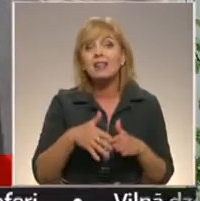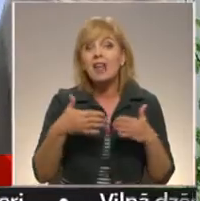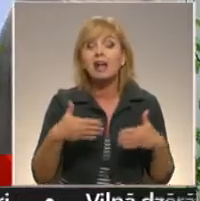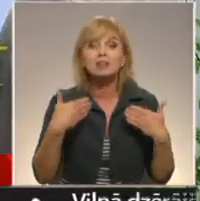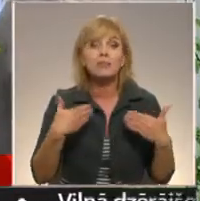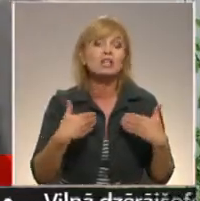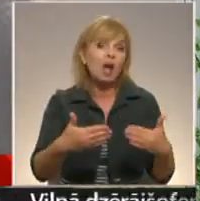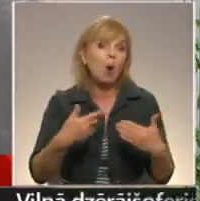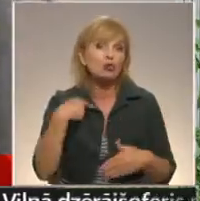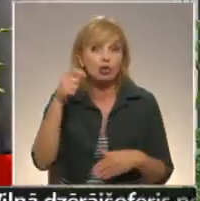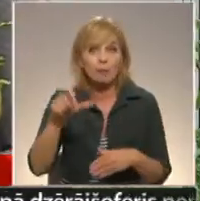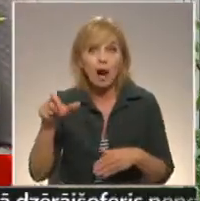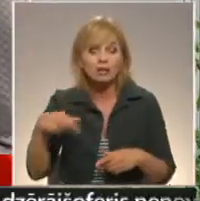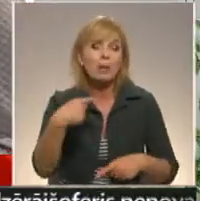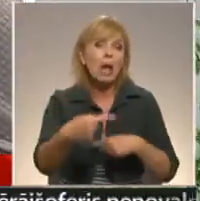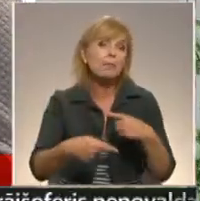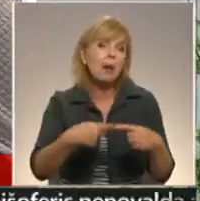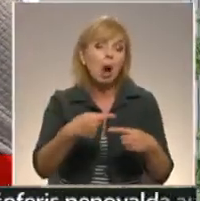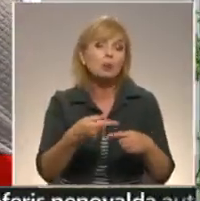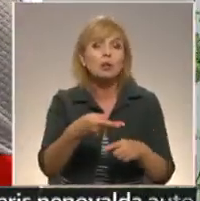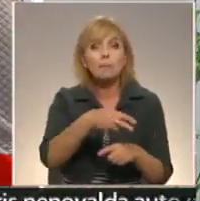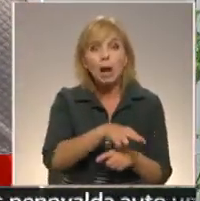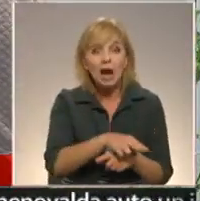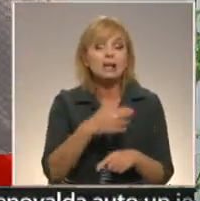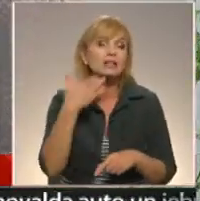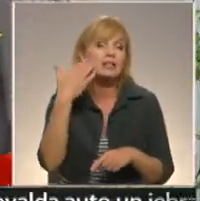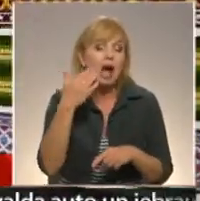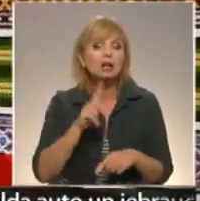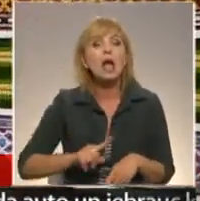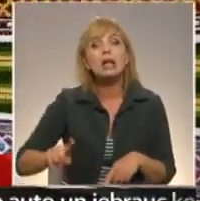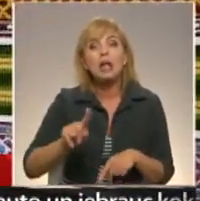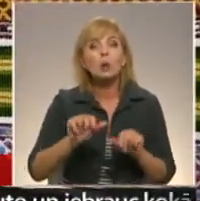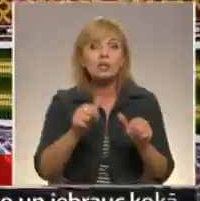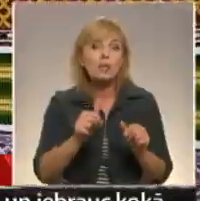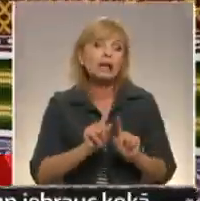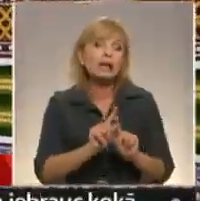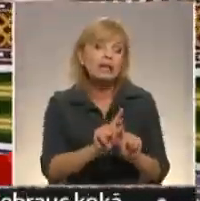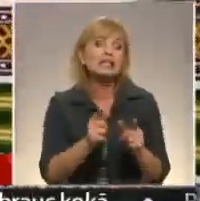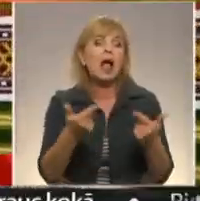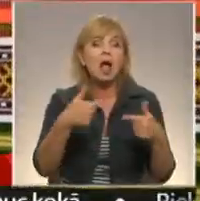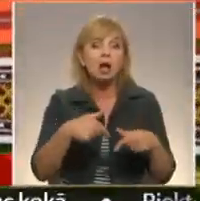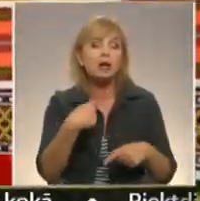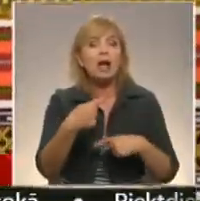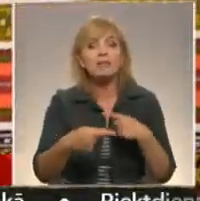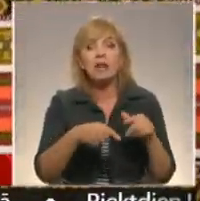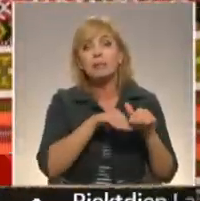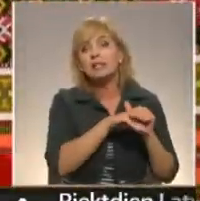aušanas meistariem ir par paaudzes maiņu, kas liek cerēt, ka tautas māksla ies līdzi laikam, bet vienmēr